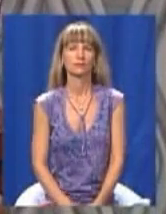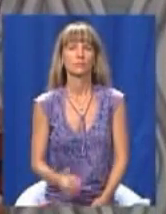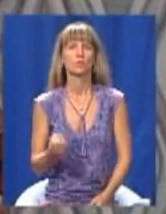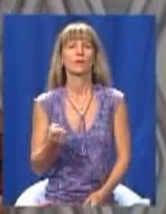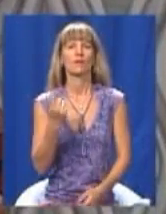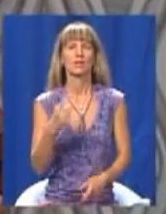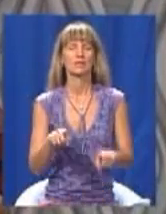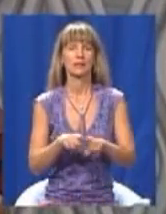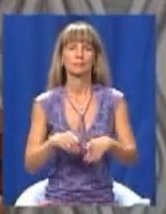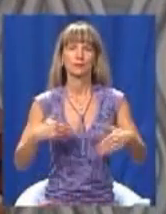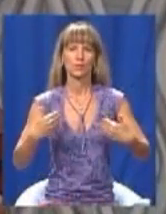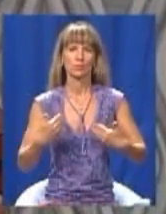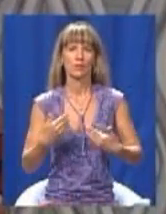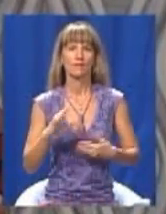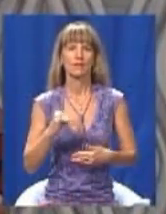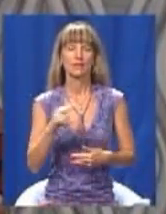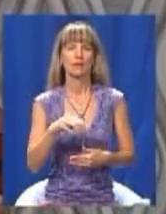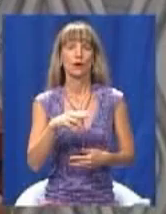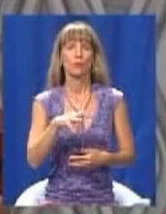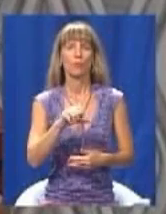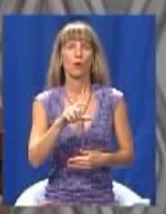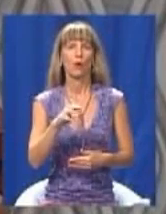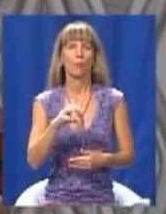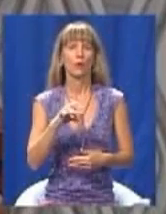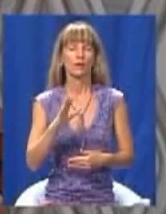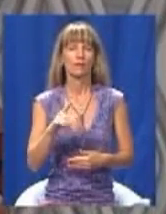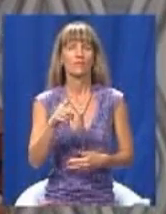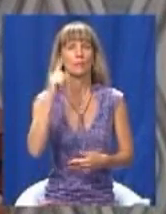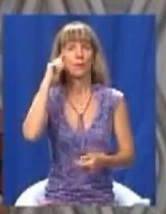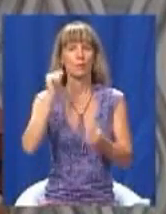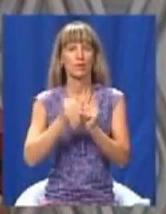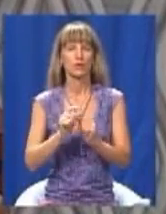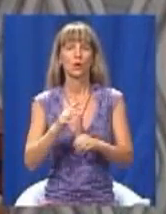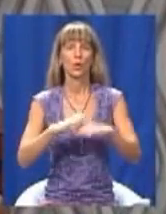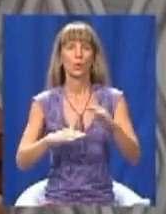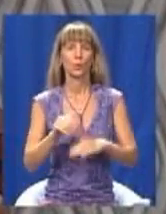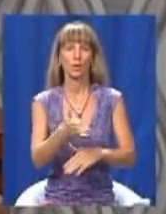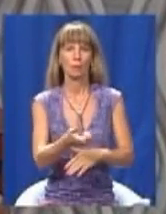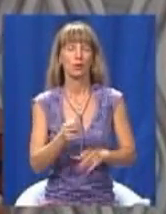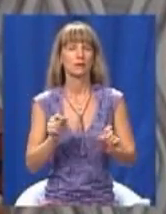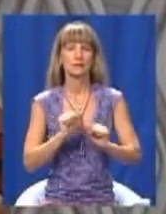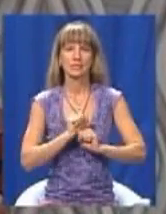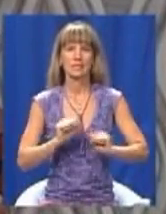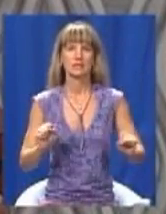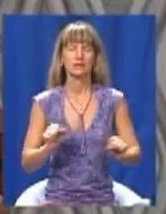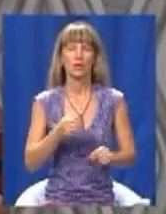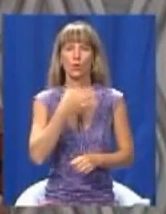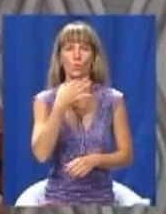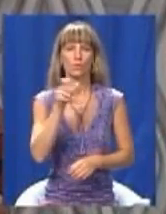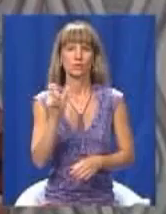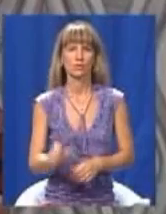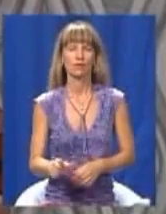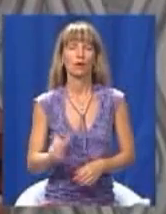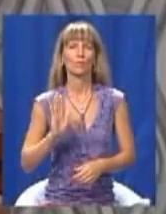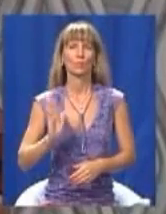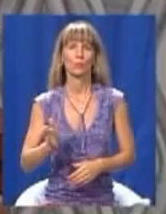Виявляється, отака от користь навіть є від мухоморів, але ви пам'ятаєте, що брати їх навіть в руки не можна людині, будь-якій людині. Ну і далі